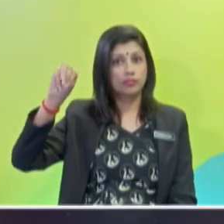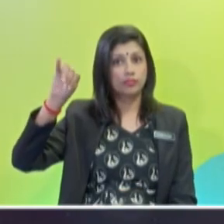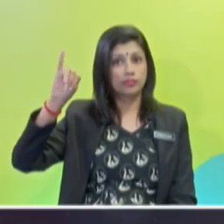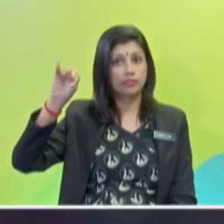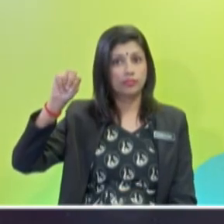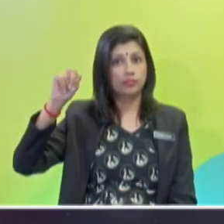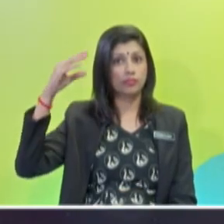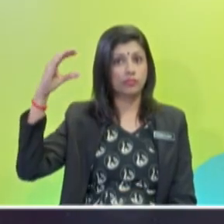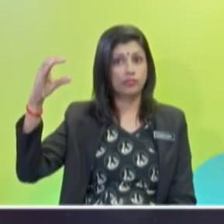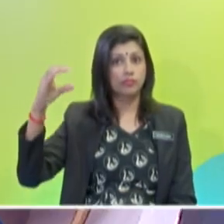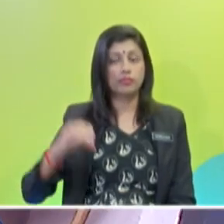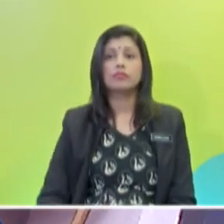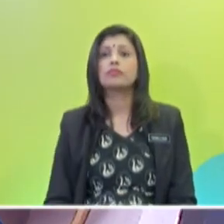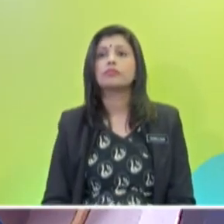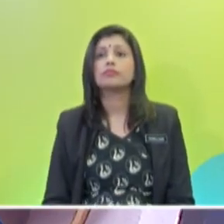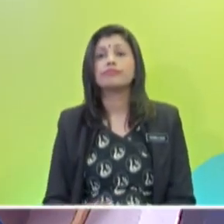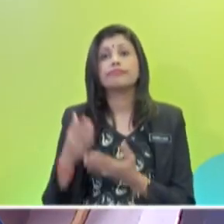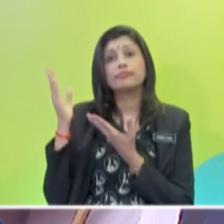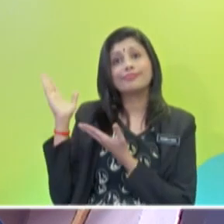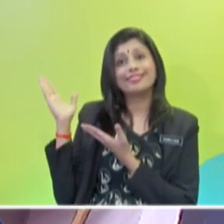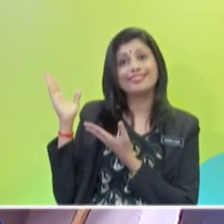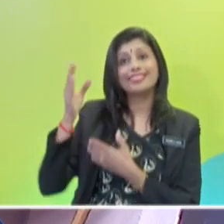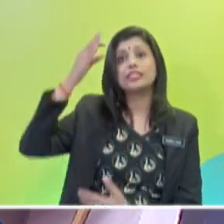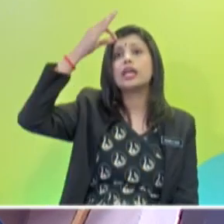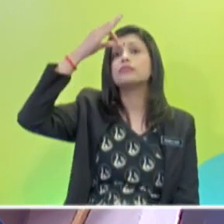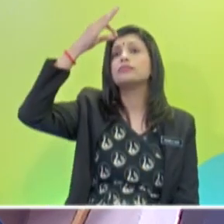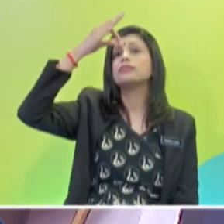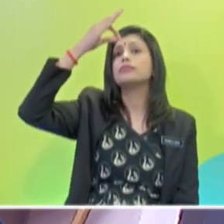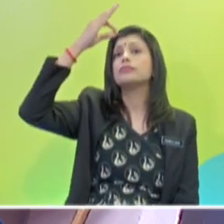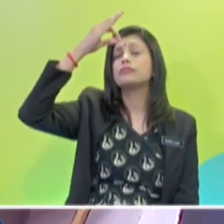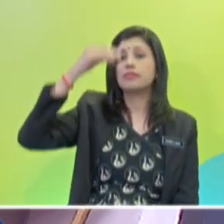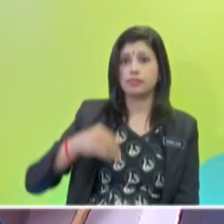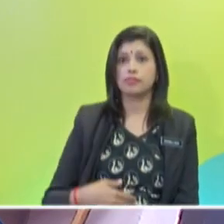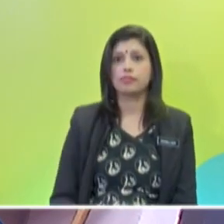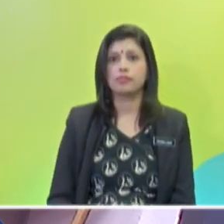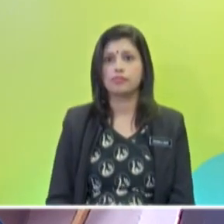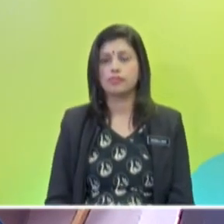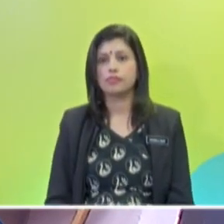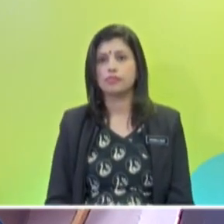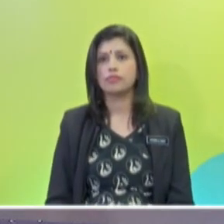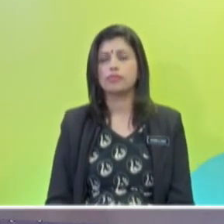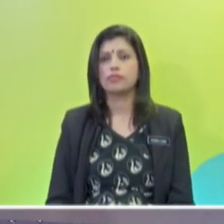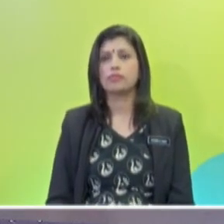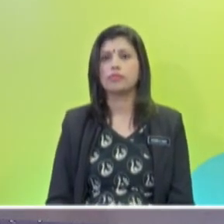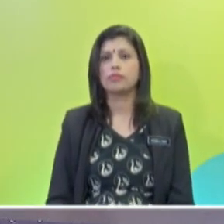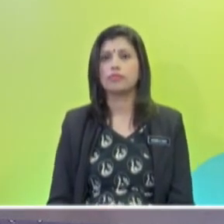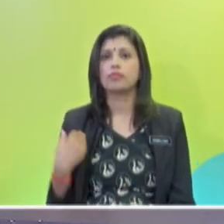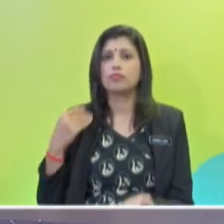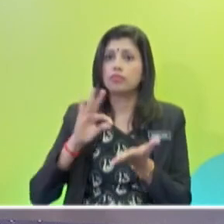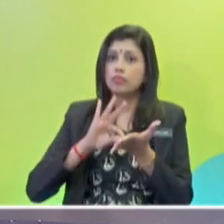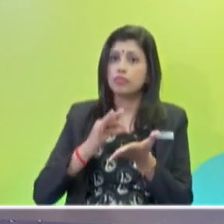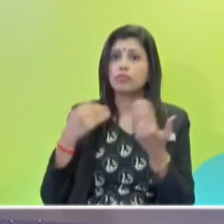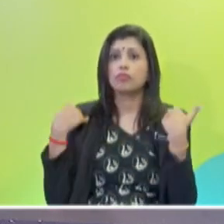Okey, seterusnya. Buah yang ketiga. Ini sedap, cikgu. Ada yang ada biji, ada yang tak ada biji.